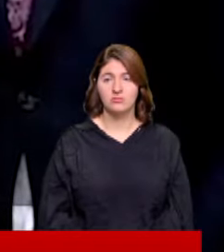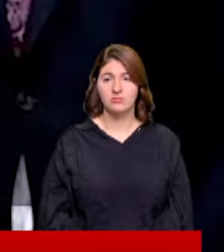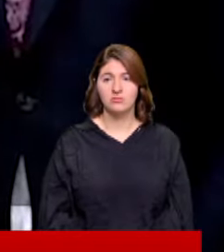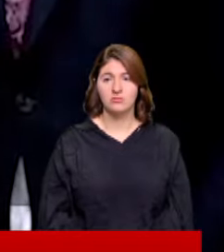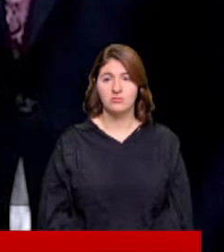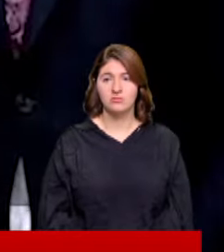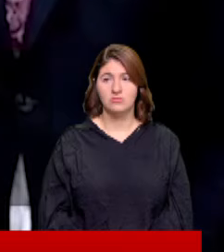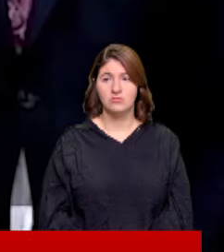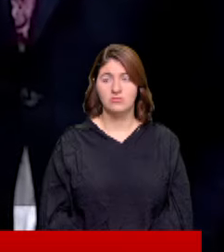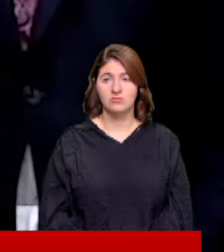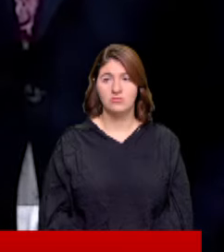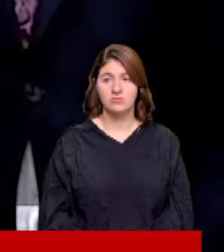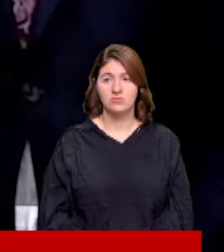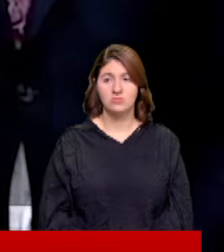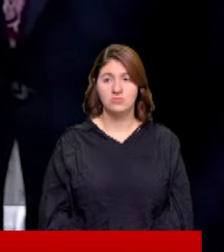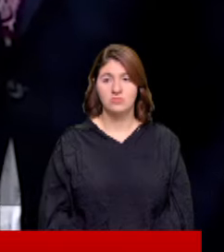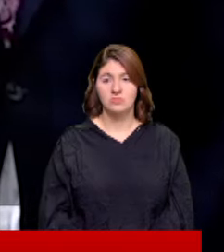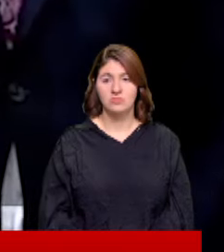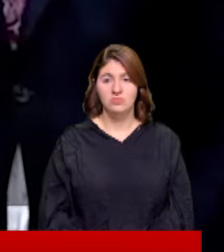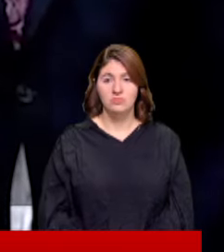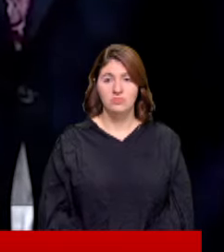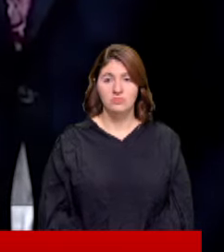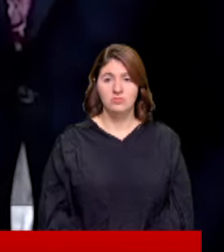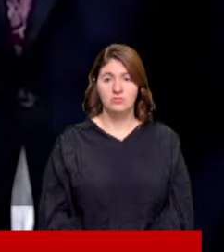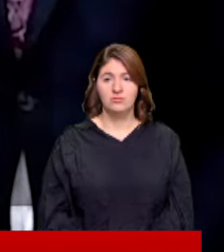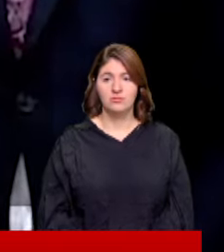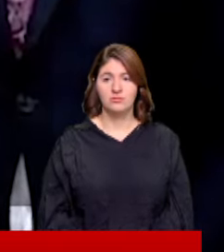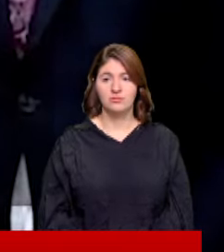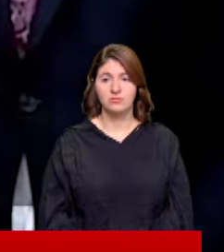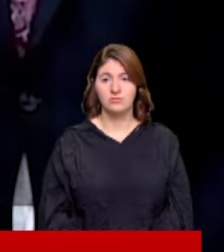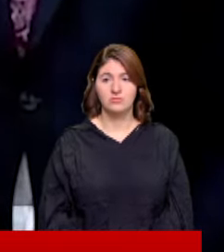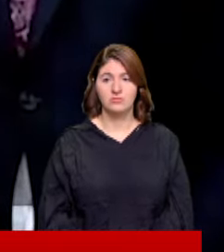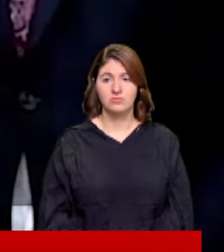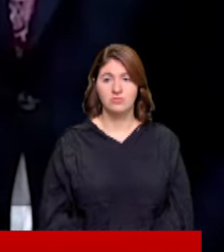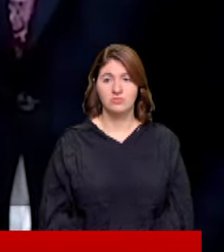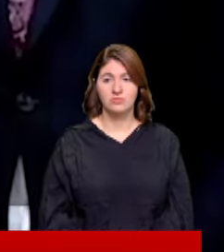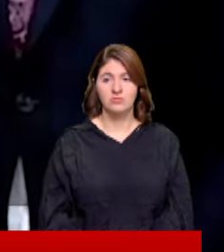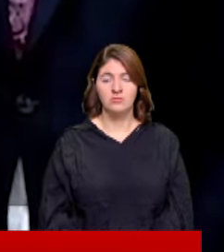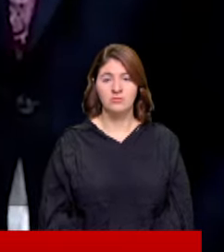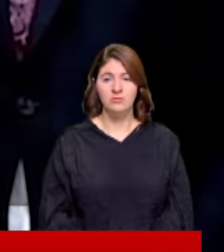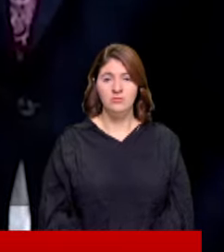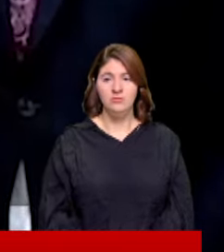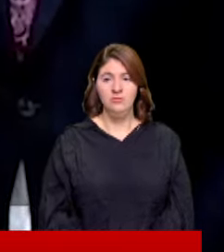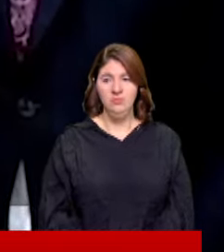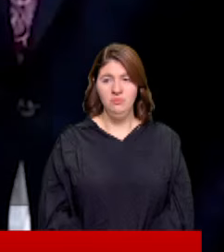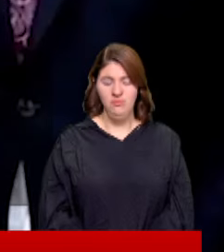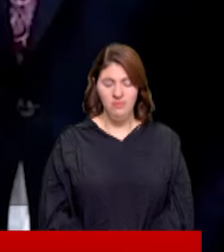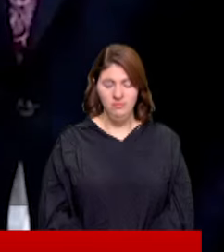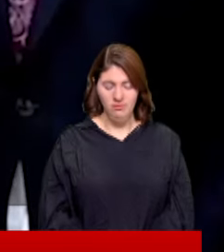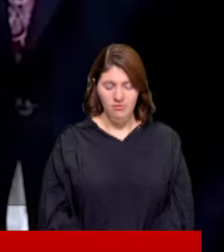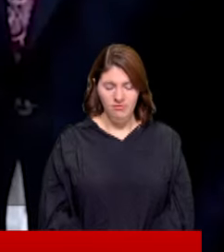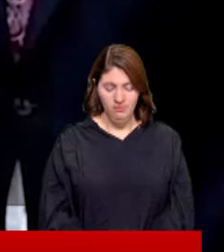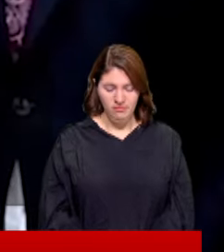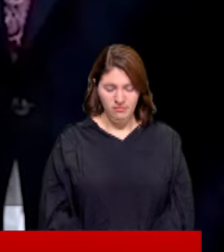milyon çiftçinin tarlasında ipotek, traktöründe haciz var. Ey Tarım Bakanı,